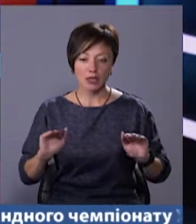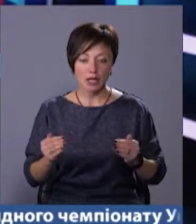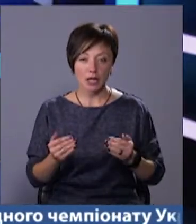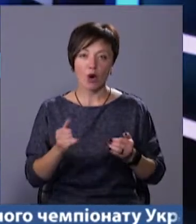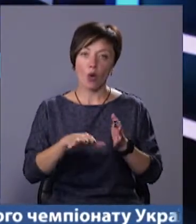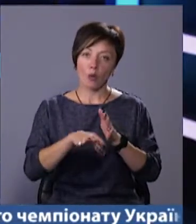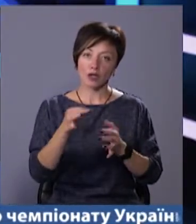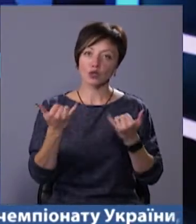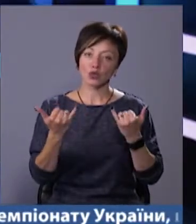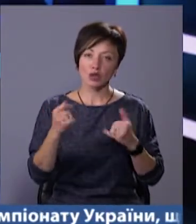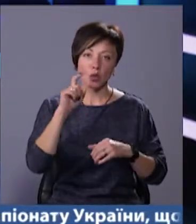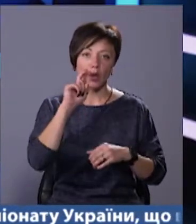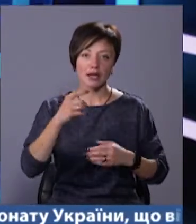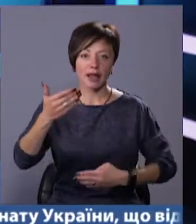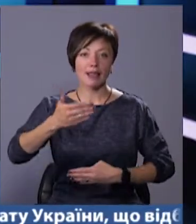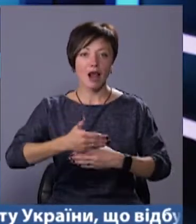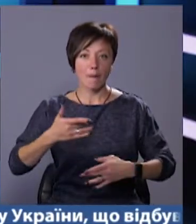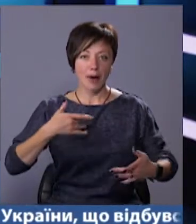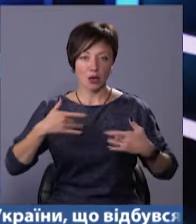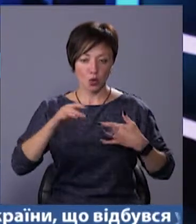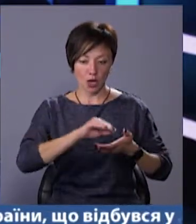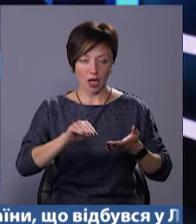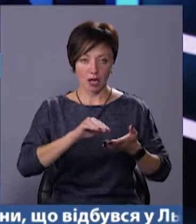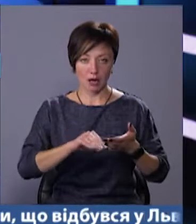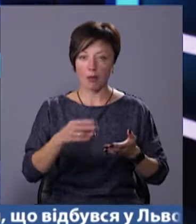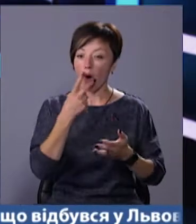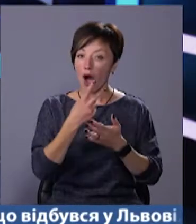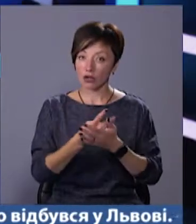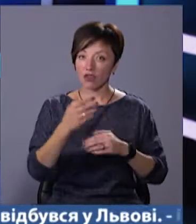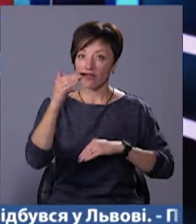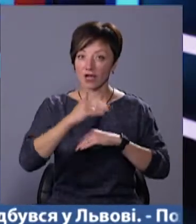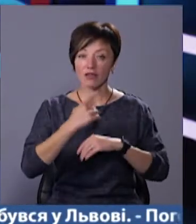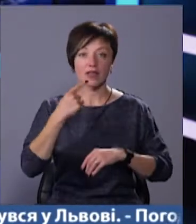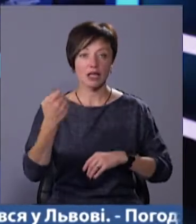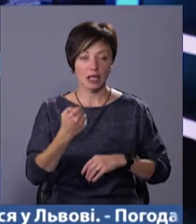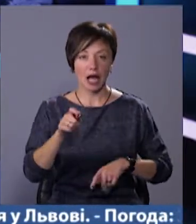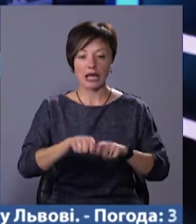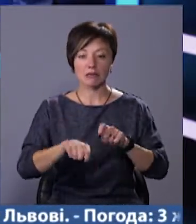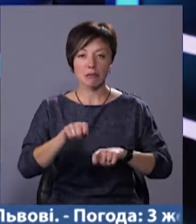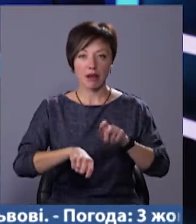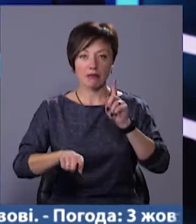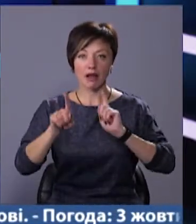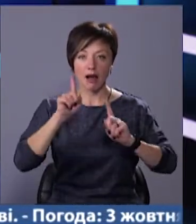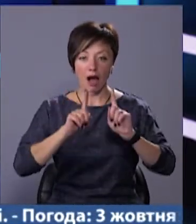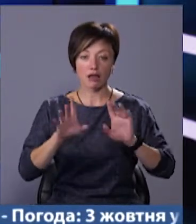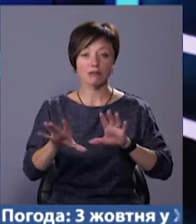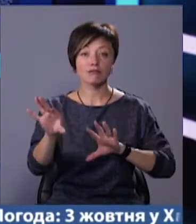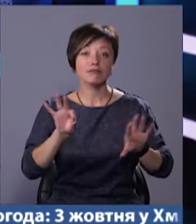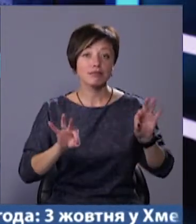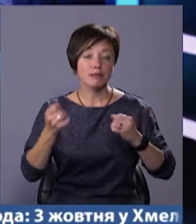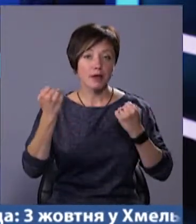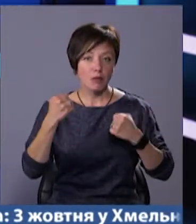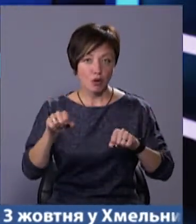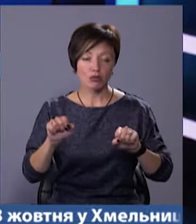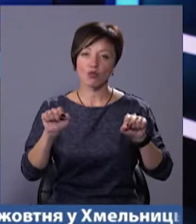української драматургії. Презентують роботу надвечір неділі. Саме тоді експертна рада й обере переможця, який